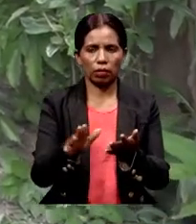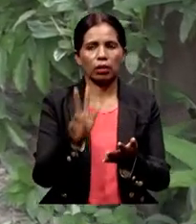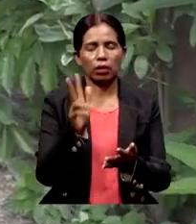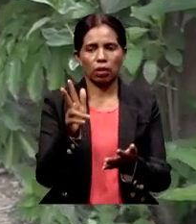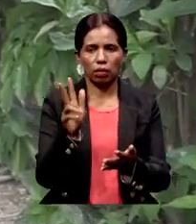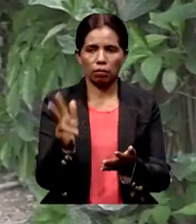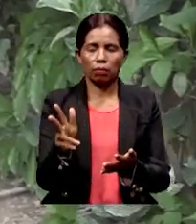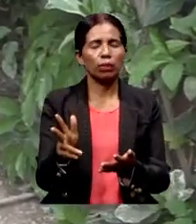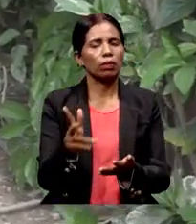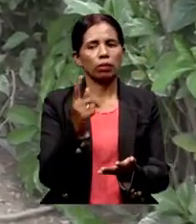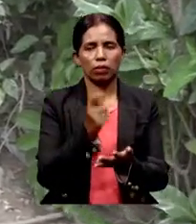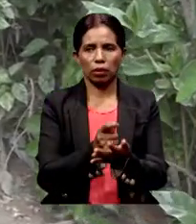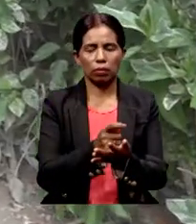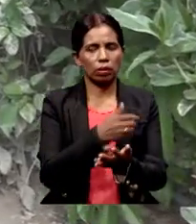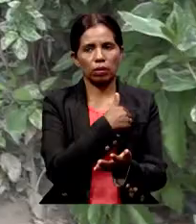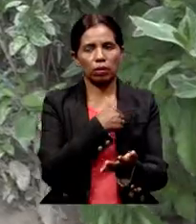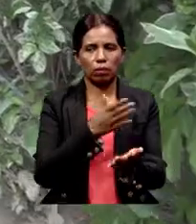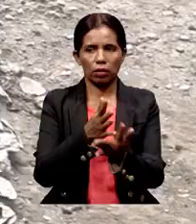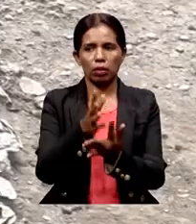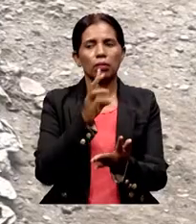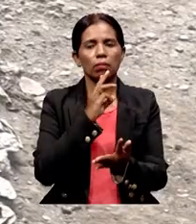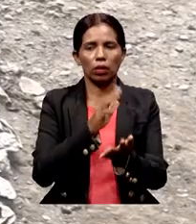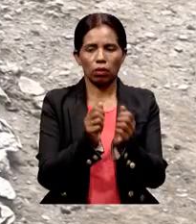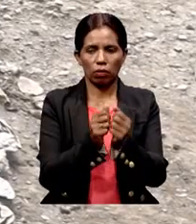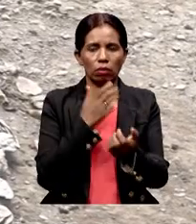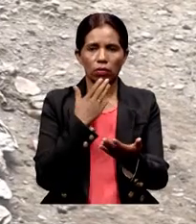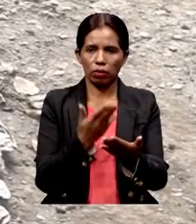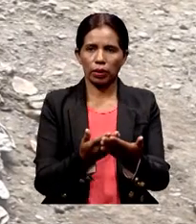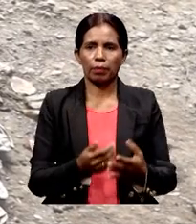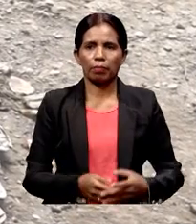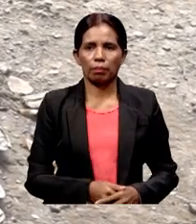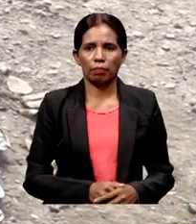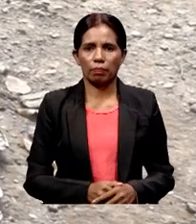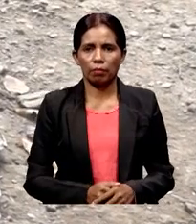resin sedau ka sesu behodiak. Felicia Fonseca, Benvinda Simenes, Yemen.